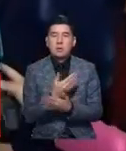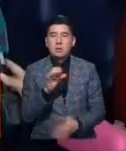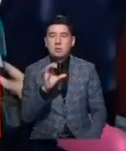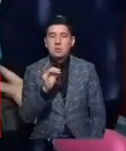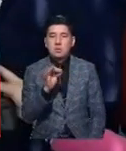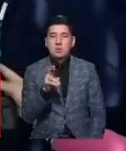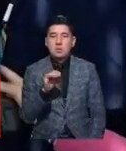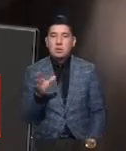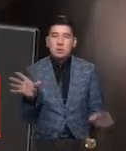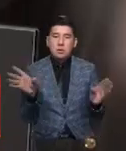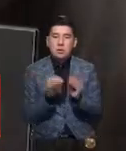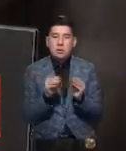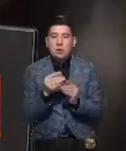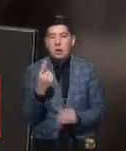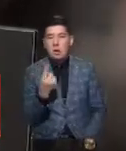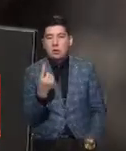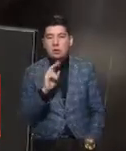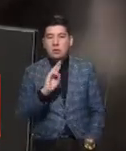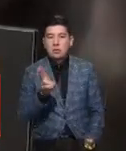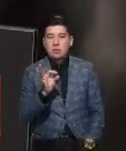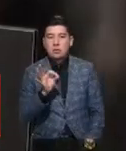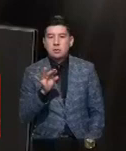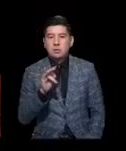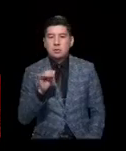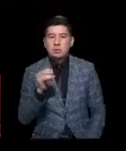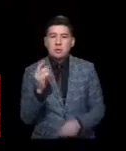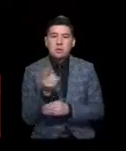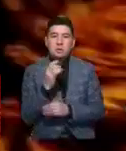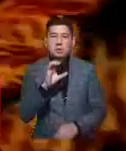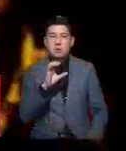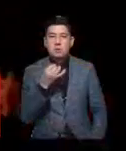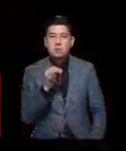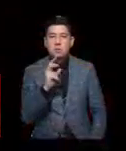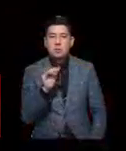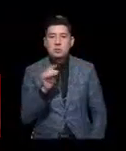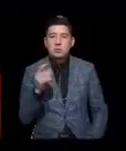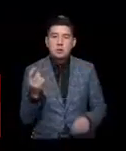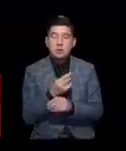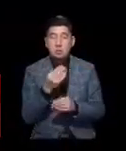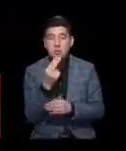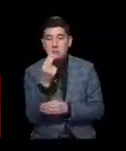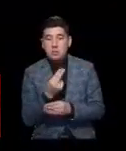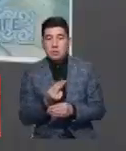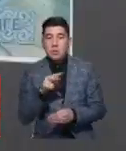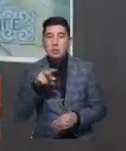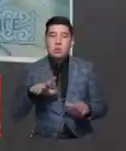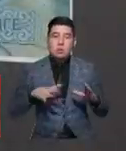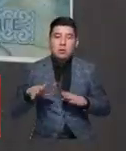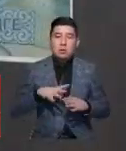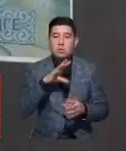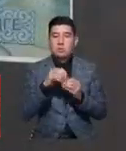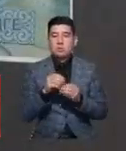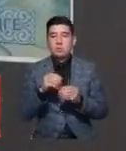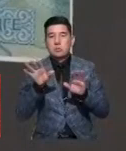валюты объединена одной концепцией. Банкноты посвящены сакскому звериному стилю. На них изображены лошадь, архар, беркут,